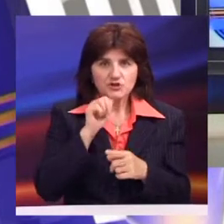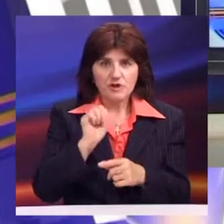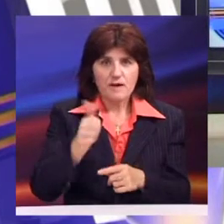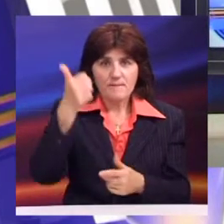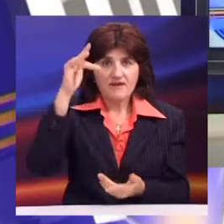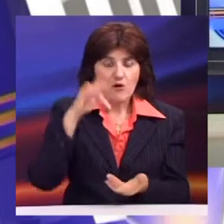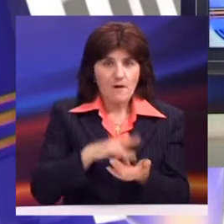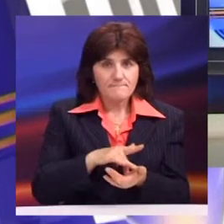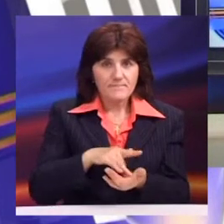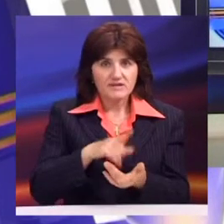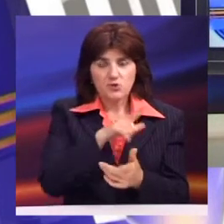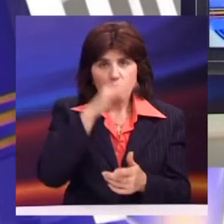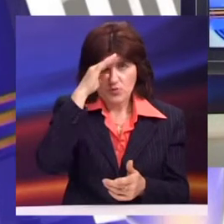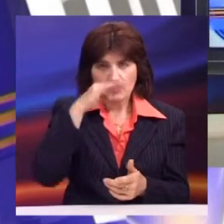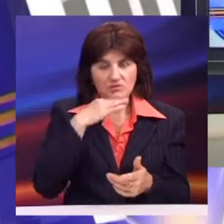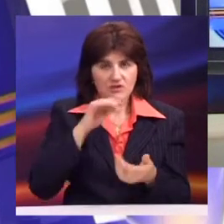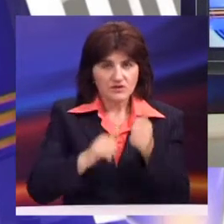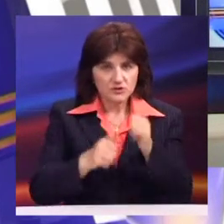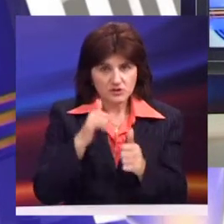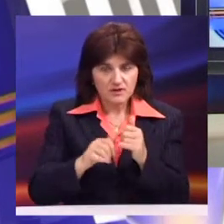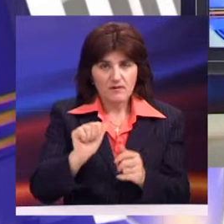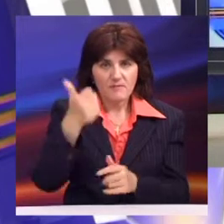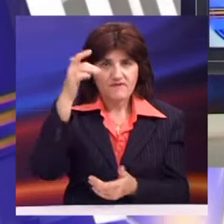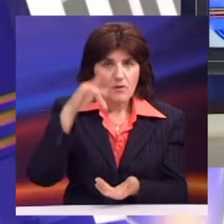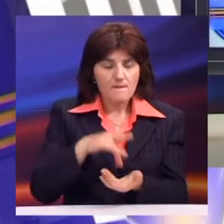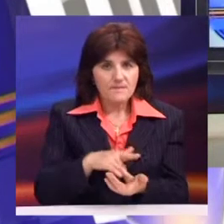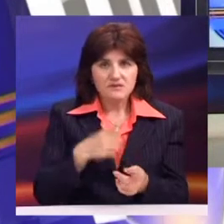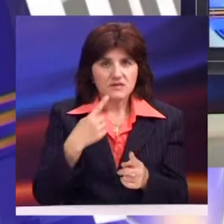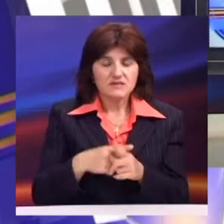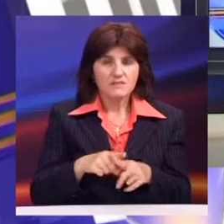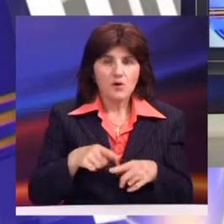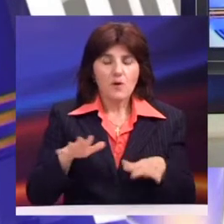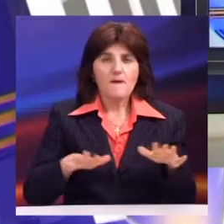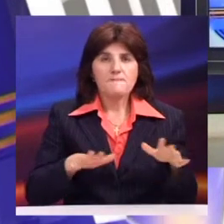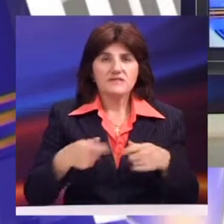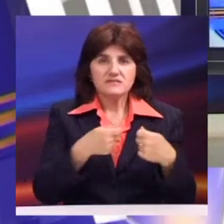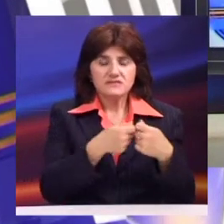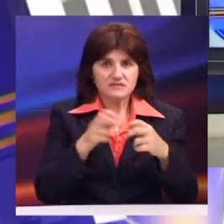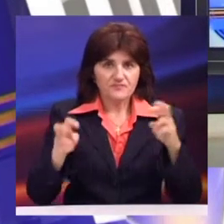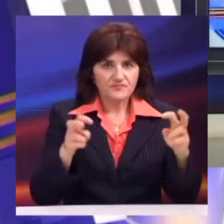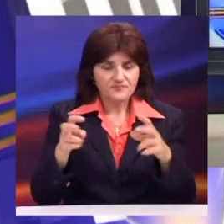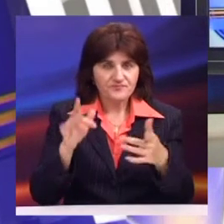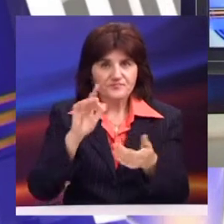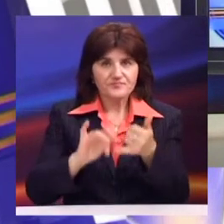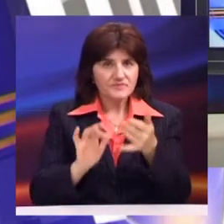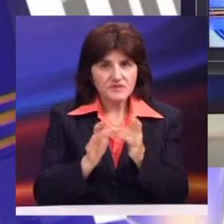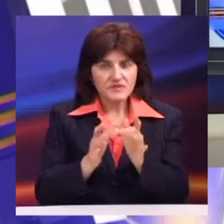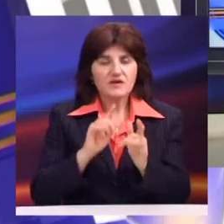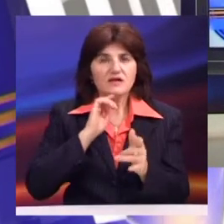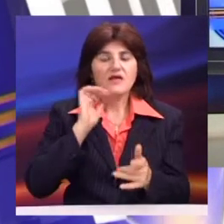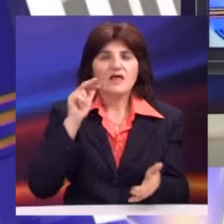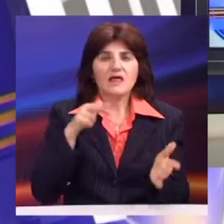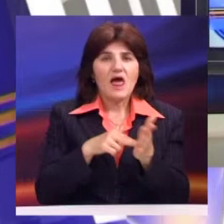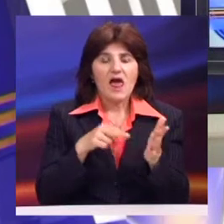u kvizu Konstantinov Niš, koji je organizovalo Ministarstvo prosvete, nauke i tehnološkog razvoja i elektrotehnička